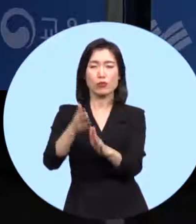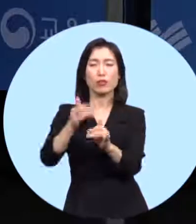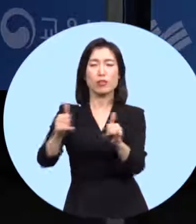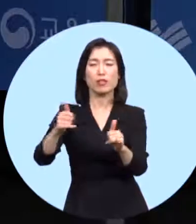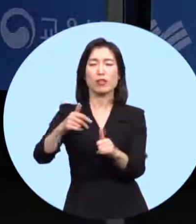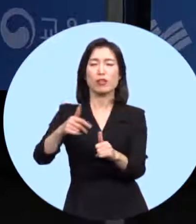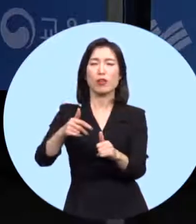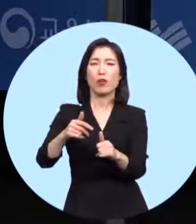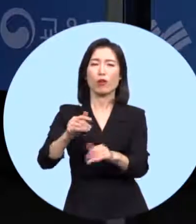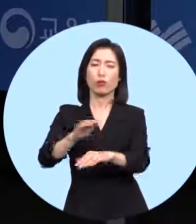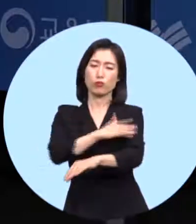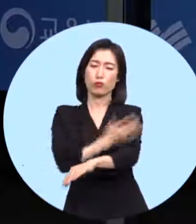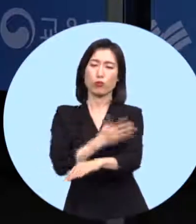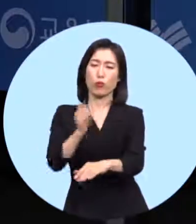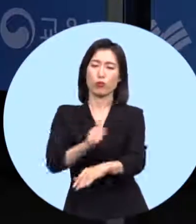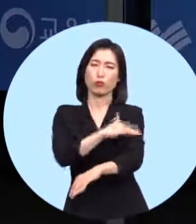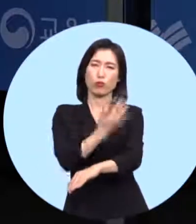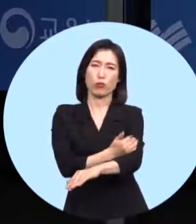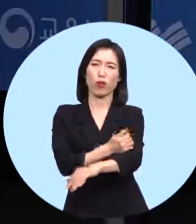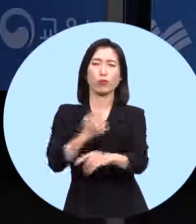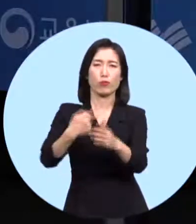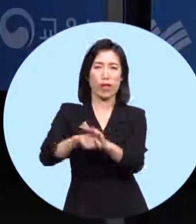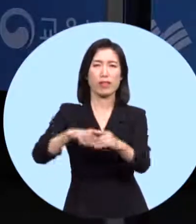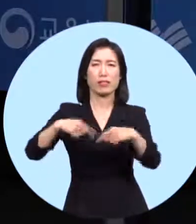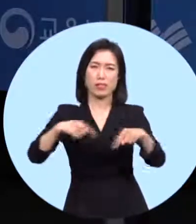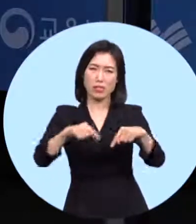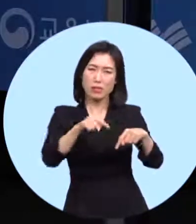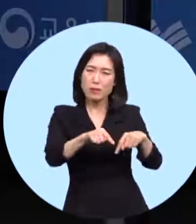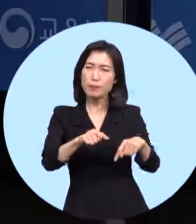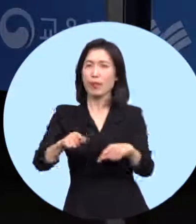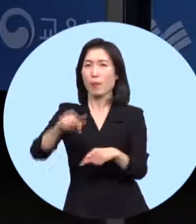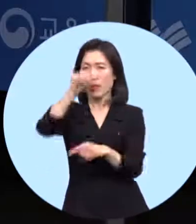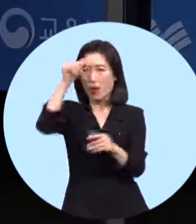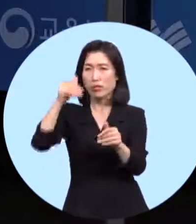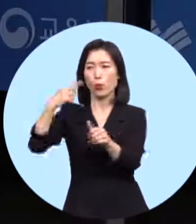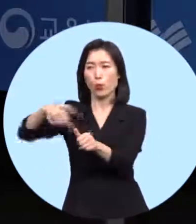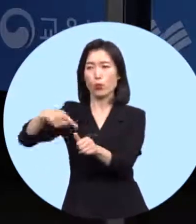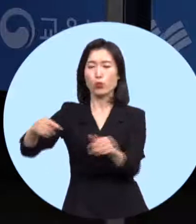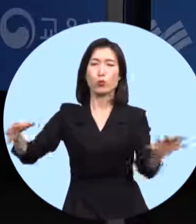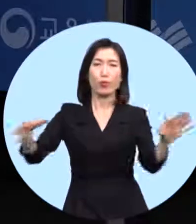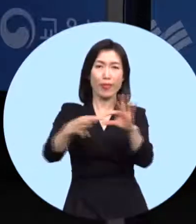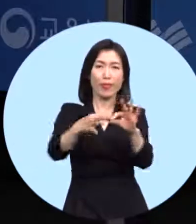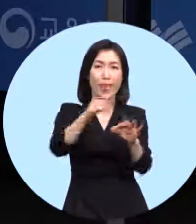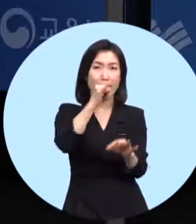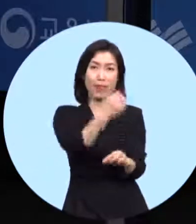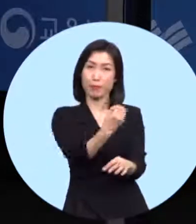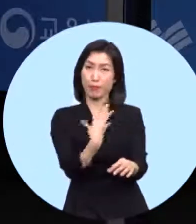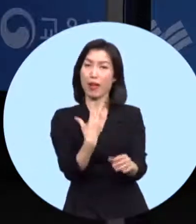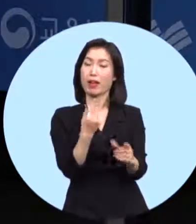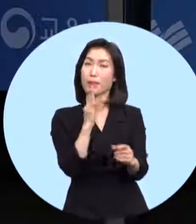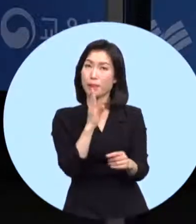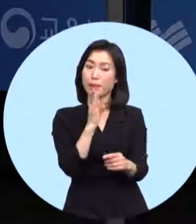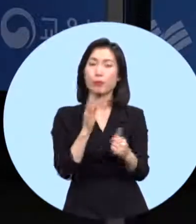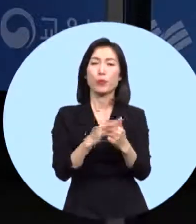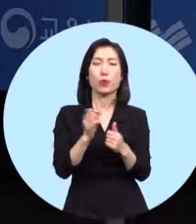말씀을 해주셨습니다. 이것이 평생교육과 관계 있다라고 분명히 말씀하셨습니다. 그리고 교육의 평생교육